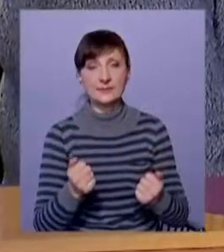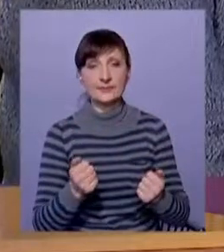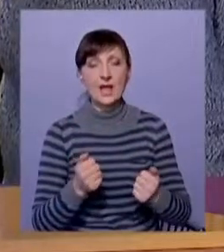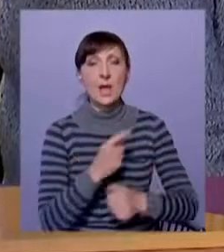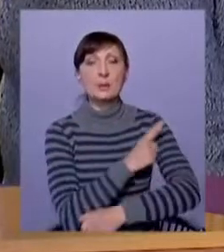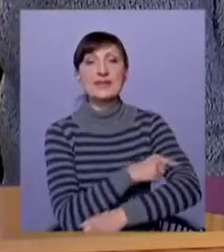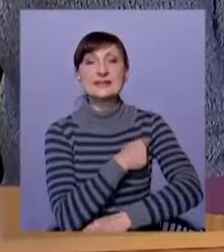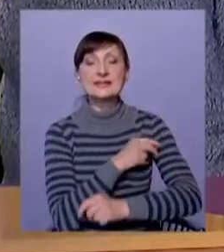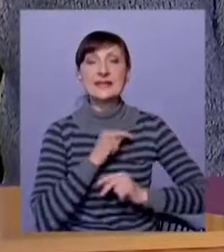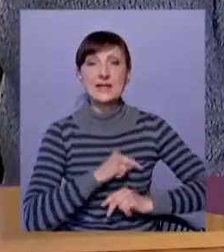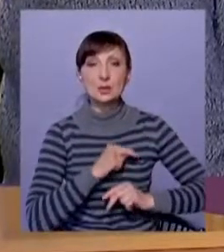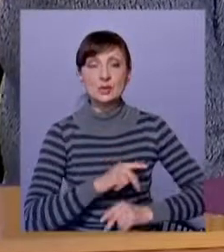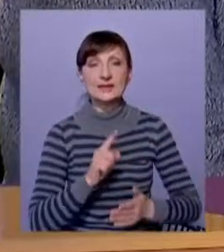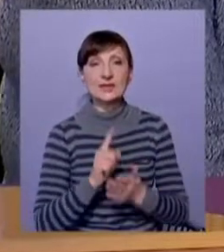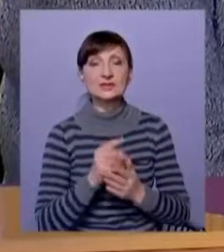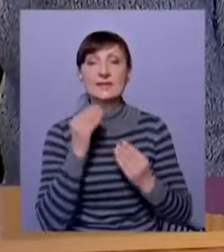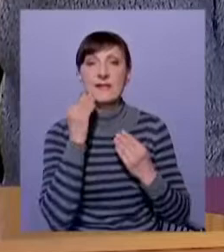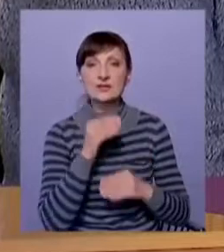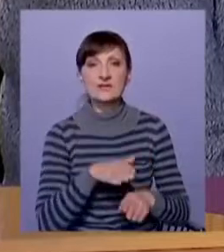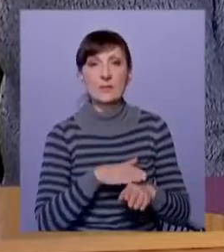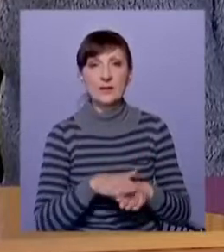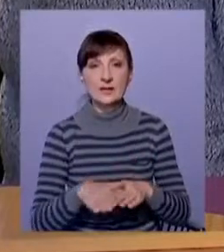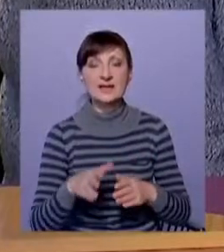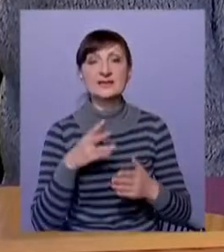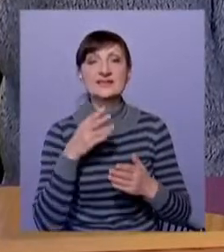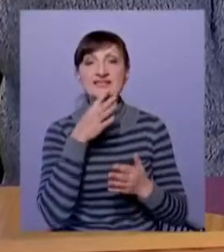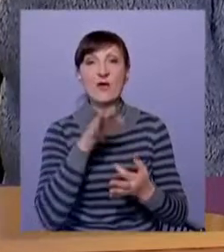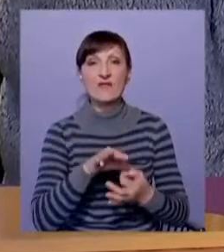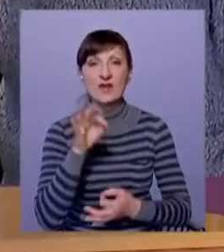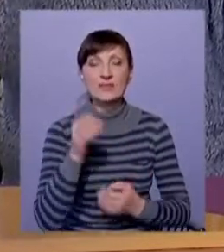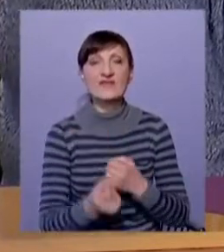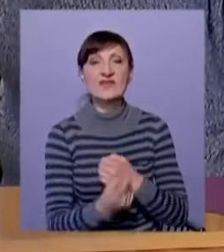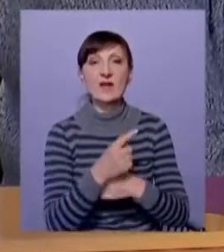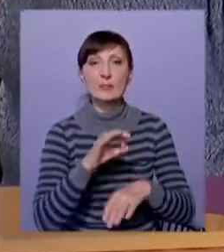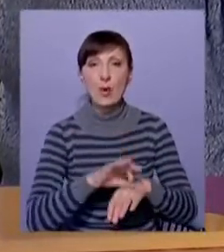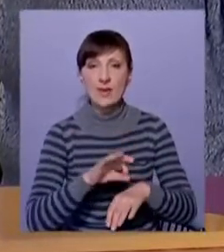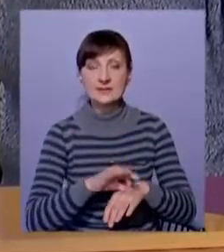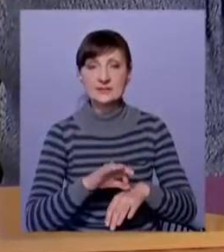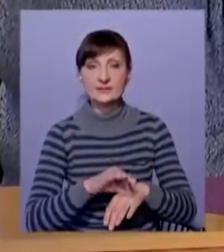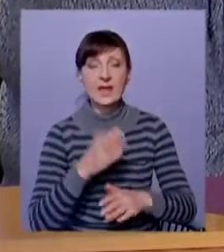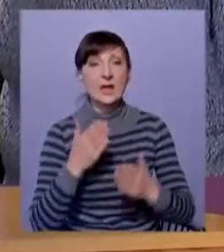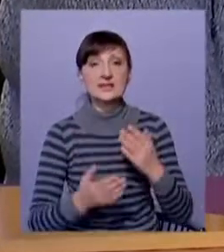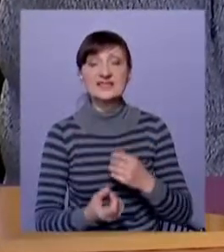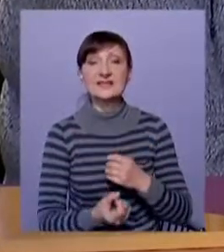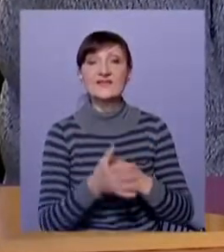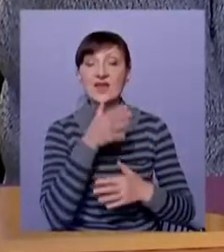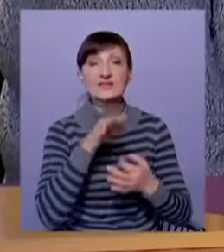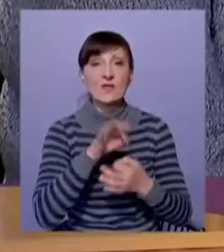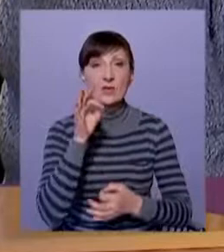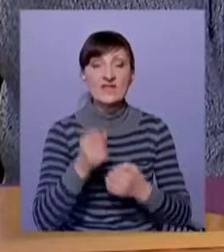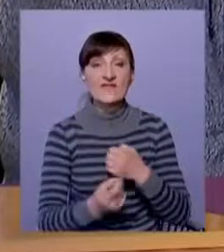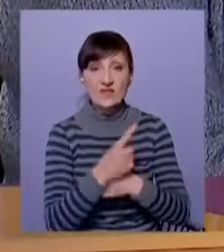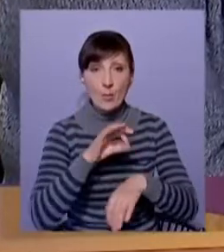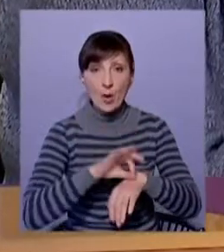медицинские сотрудники должны качественно выполнять, соответственно, своевременно выявлять заболевания. При своевременной диагностике, соответственно, и